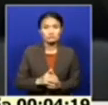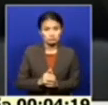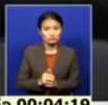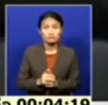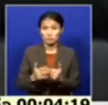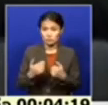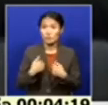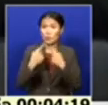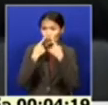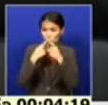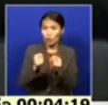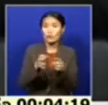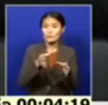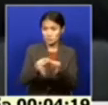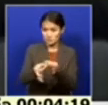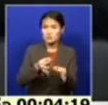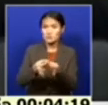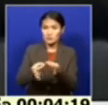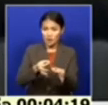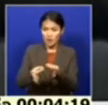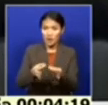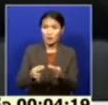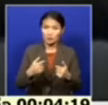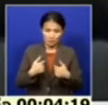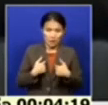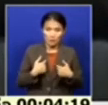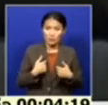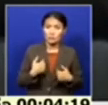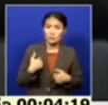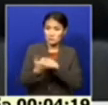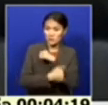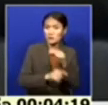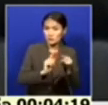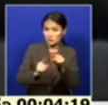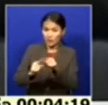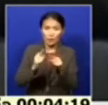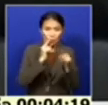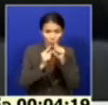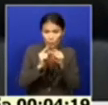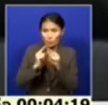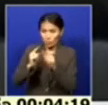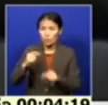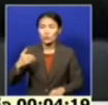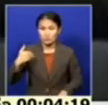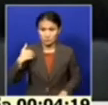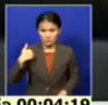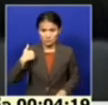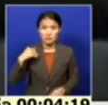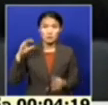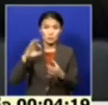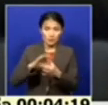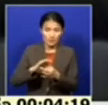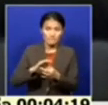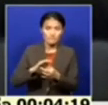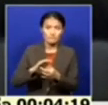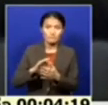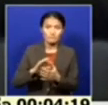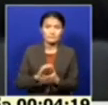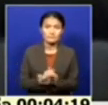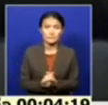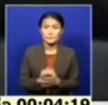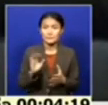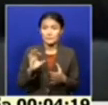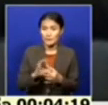กคนไม่ตอบคือไม่ต่อความยาวเกี่ยวเรื่องนี้ทุกคนยอมรับและรับทราบผมก็ขอตอ